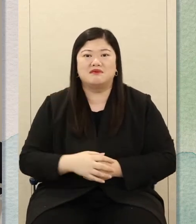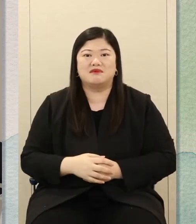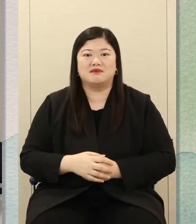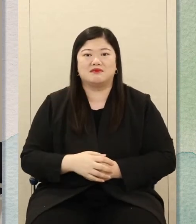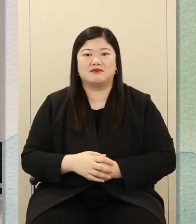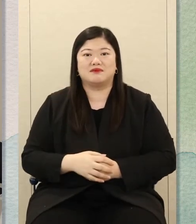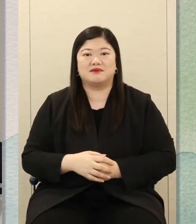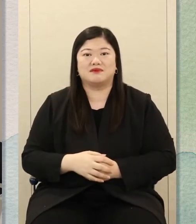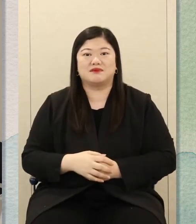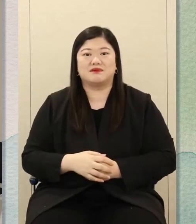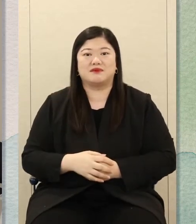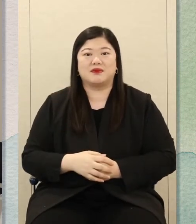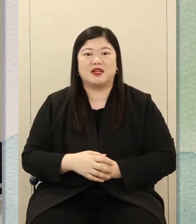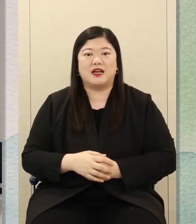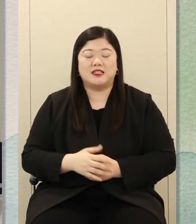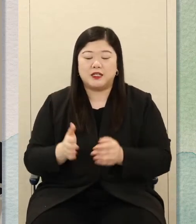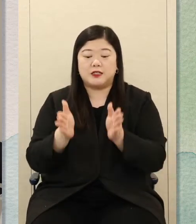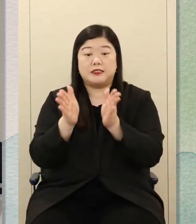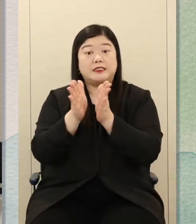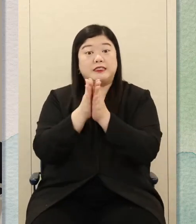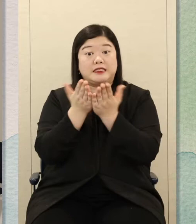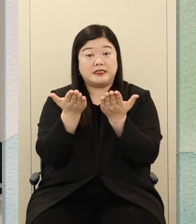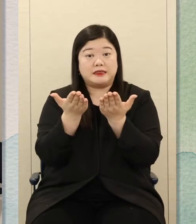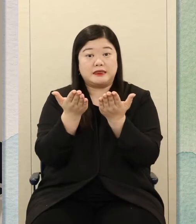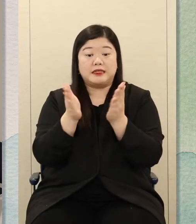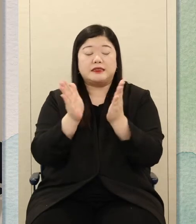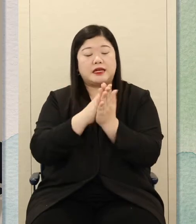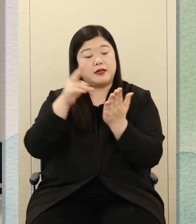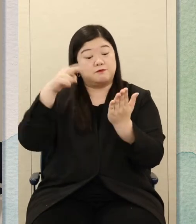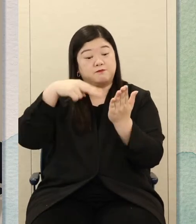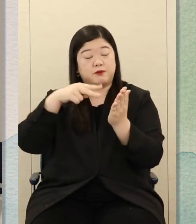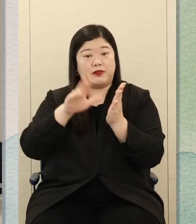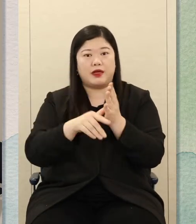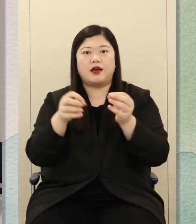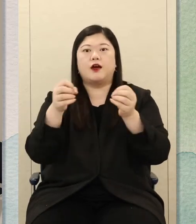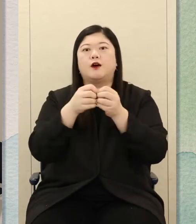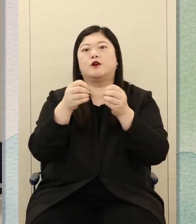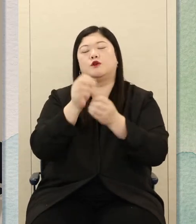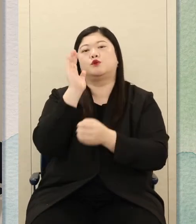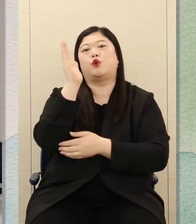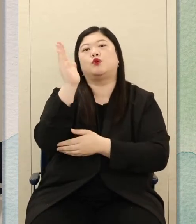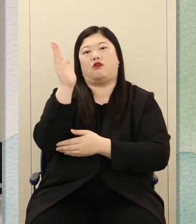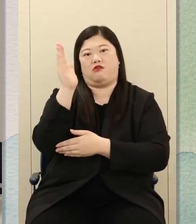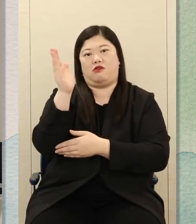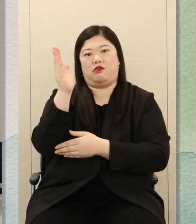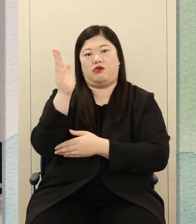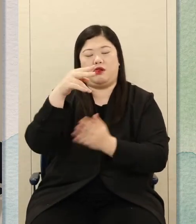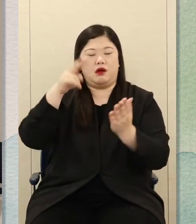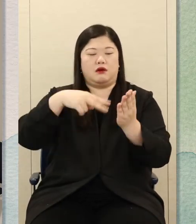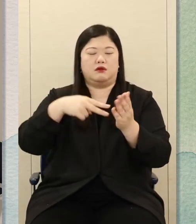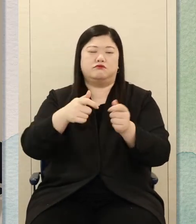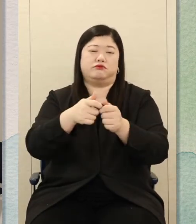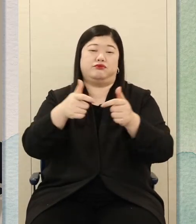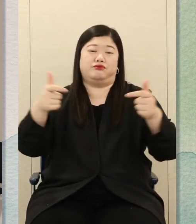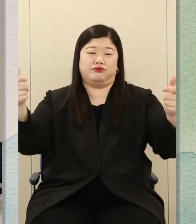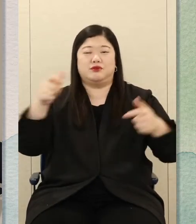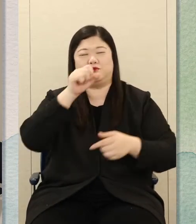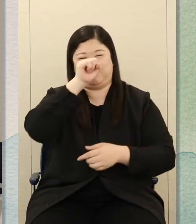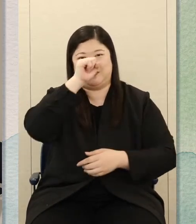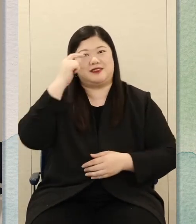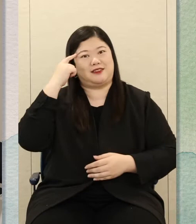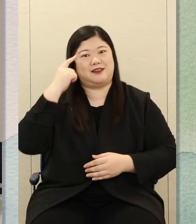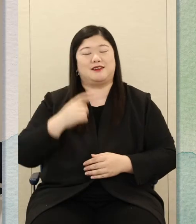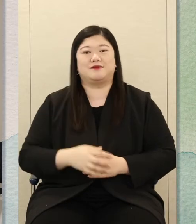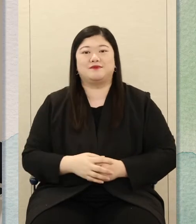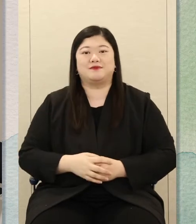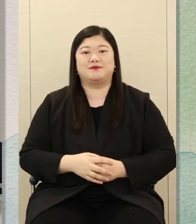제일 독서 편식에서 벗어나는 제일 좋은 거는 저는 항상 소설을 중심으로 좀 꾸렸으면 좋겠다라고 계속